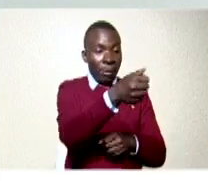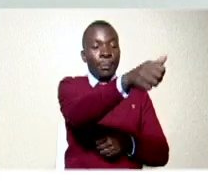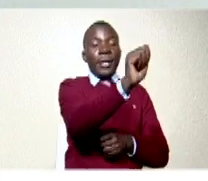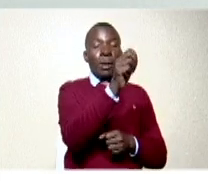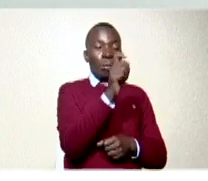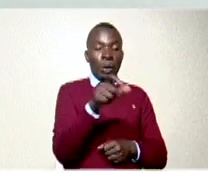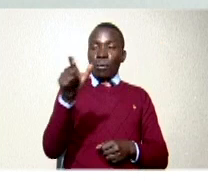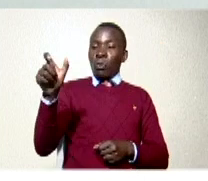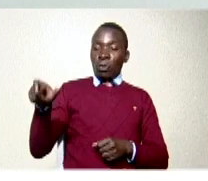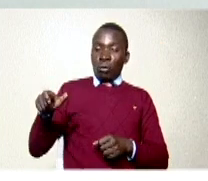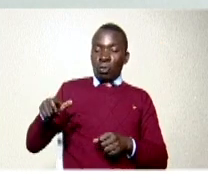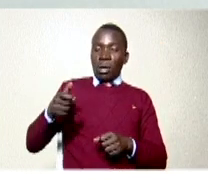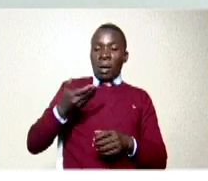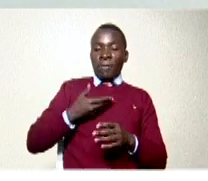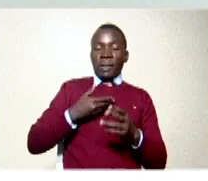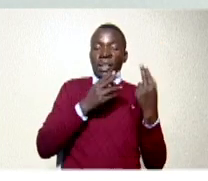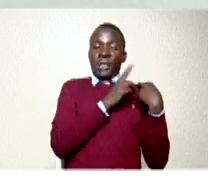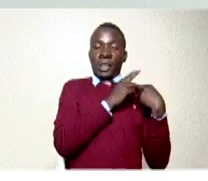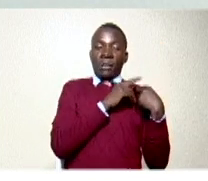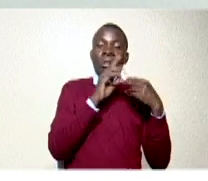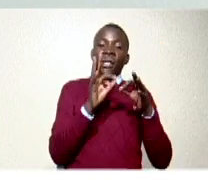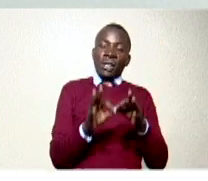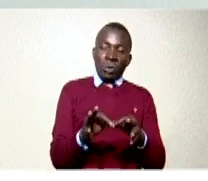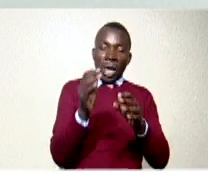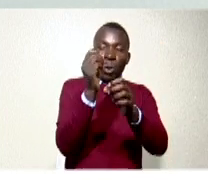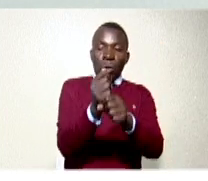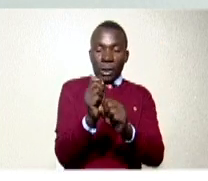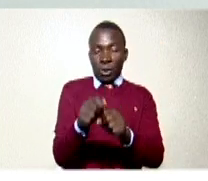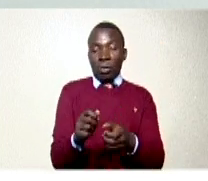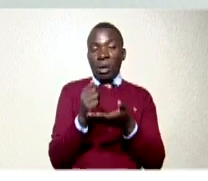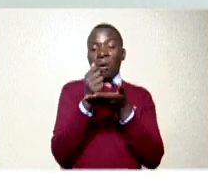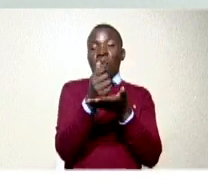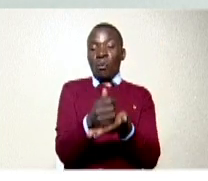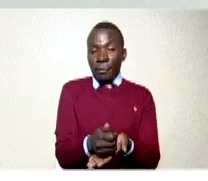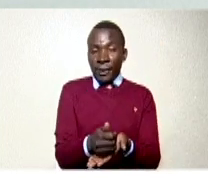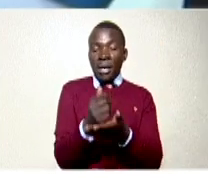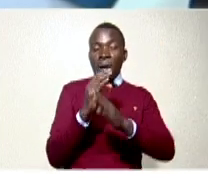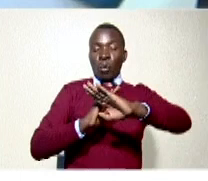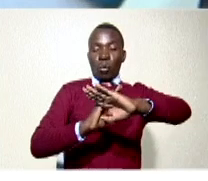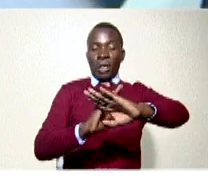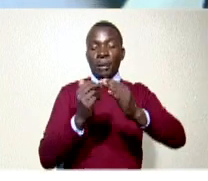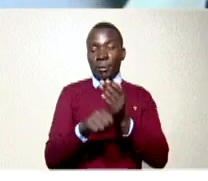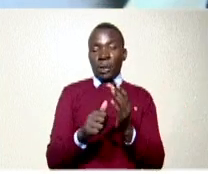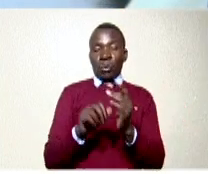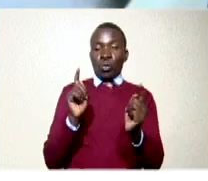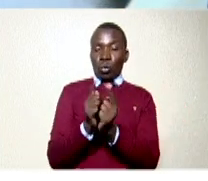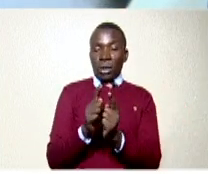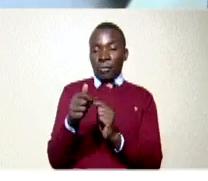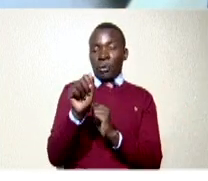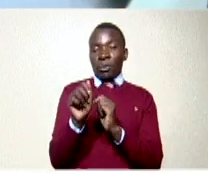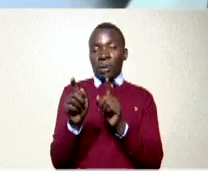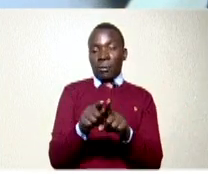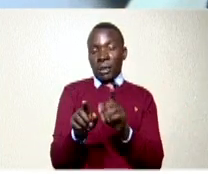umwe agira icyo akora gifasha mu gukumira ibyo bibazo duhura nabyo nk'igihugu.